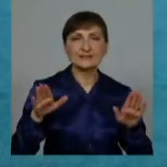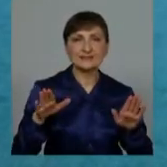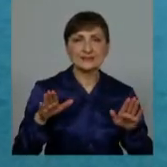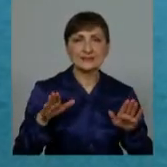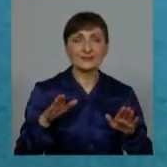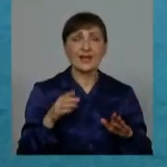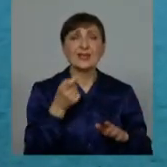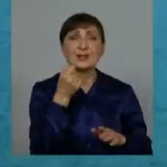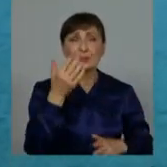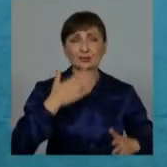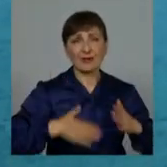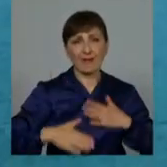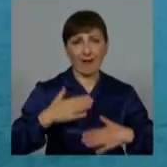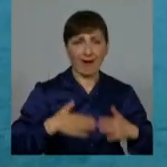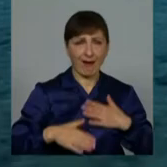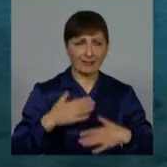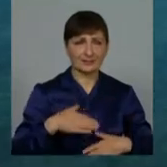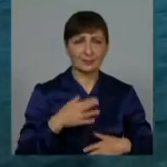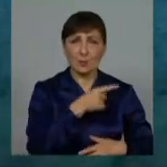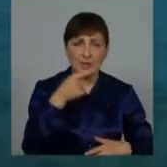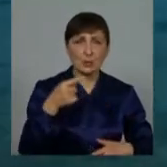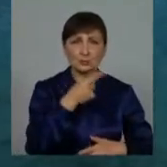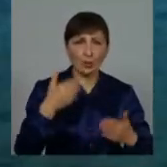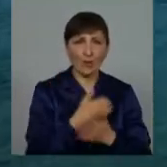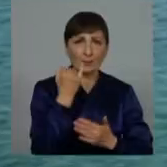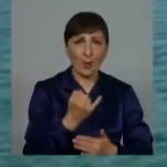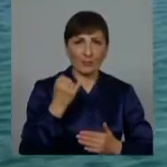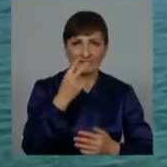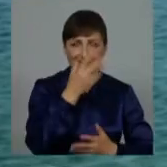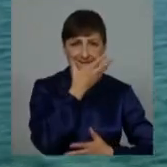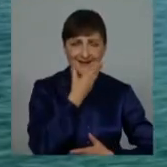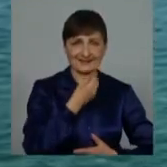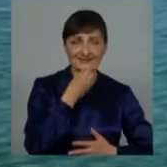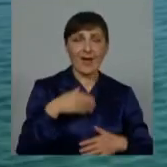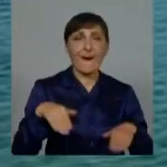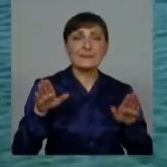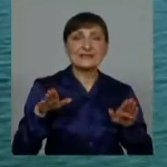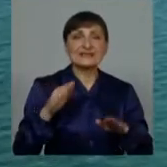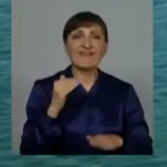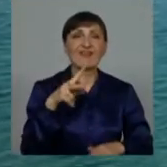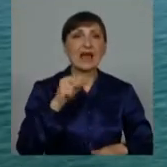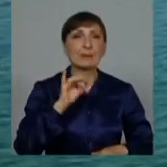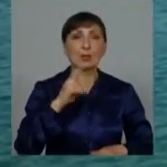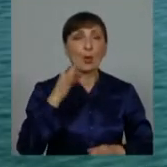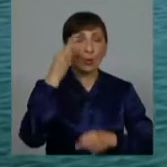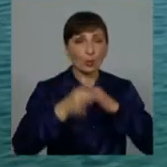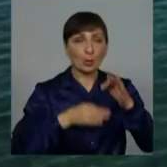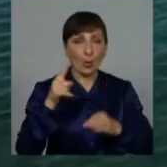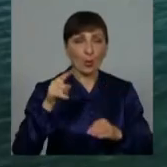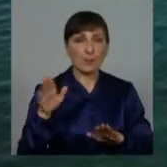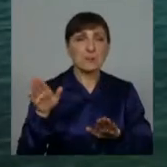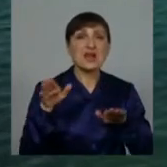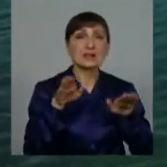немного радости в ленту, пишут довольные юзеры. По словам экспертов, фламинго в Мангистау обитает круглый год. На